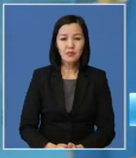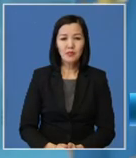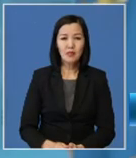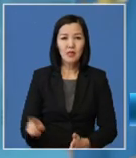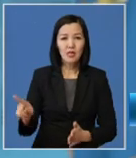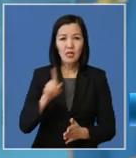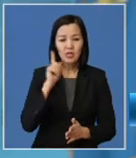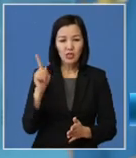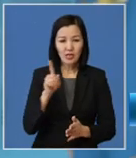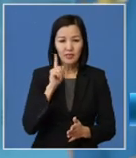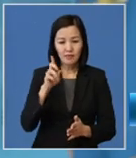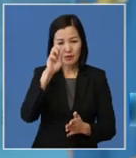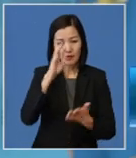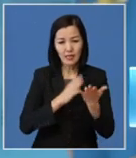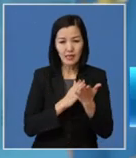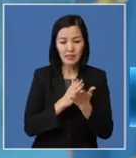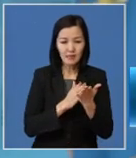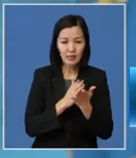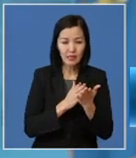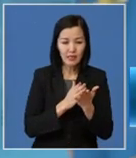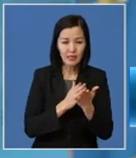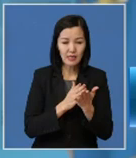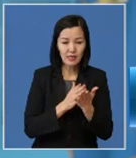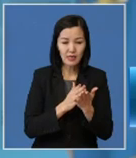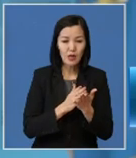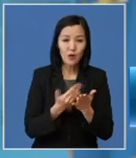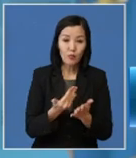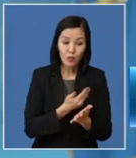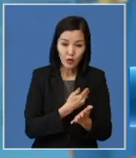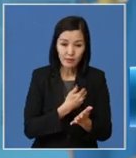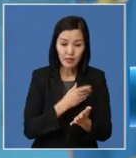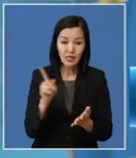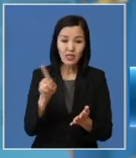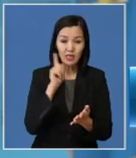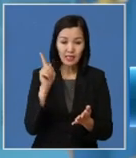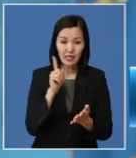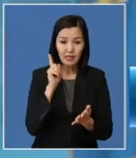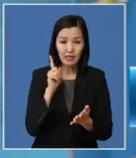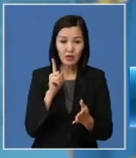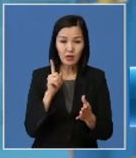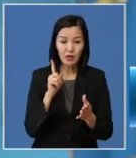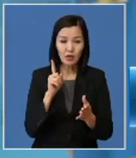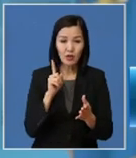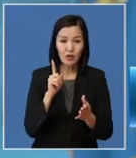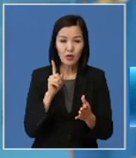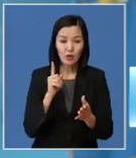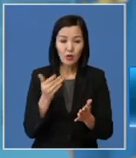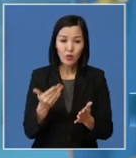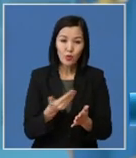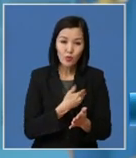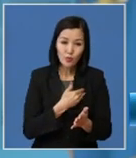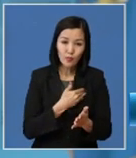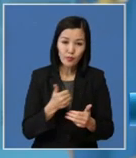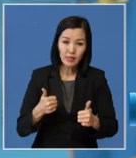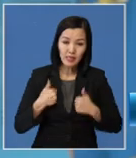Жас мемлекеттік қызметкерлері және мемлекеттік қызметкер боламын деген жастардың ішіндегі ұмтылыс қандай?